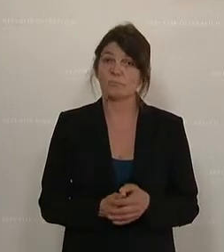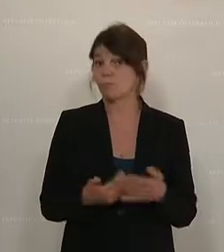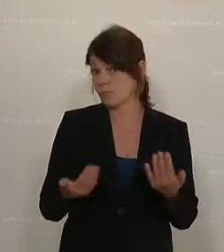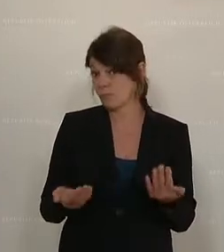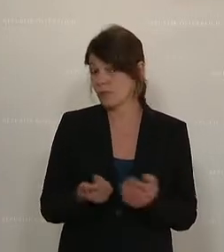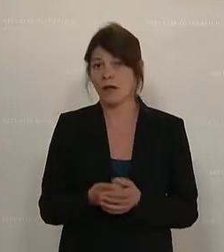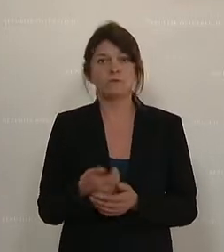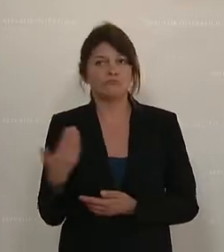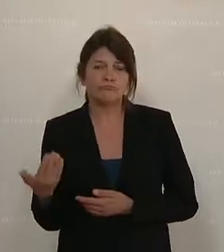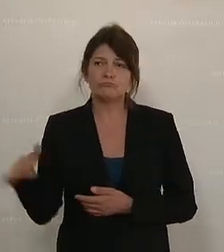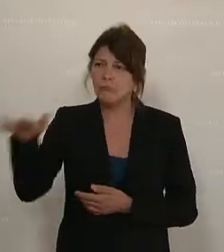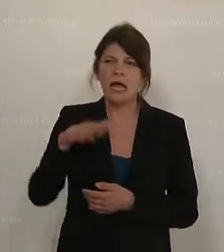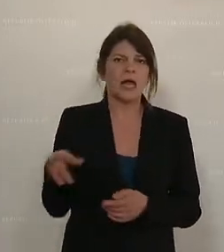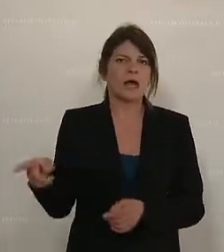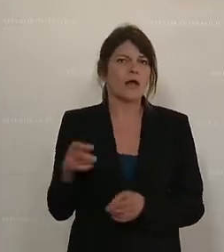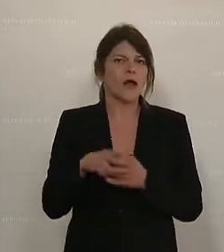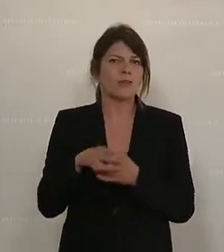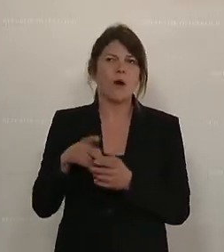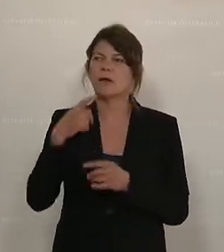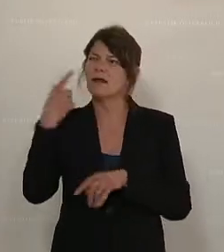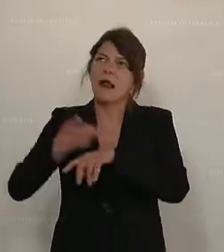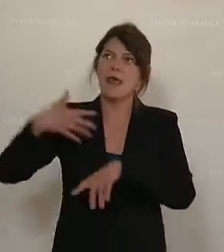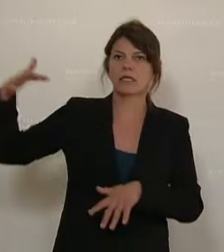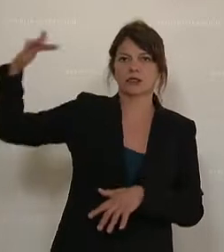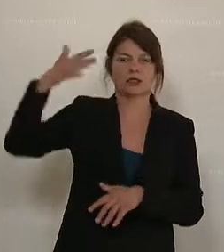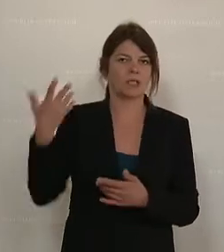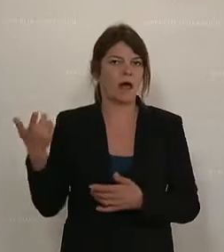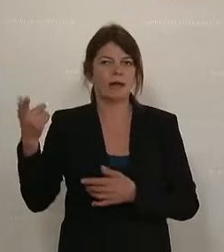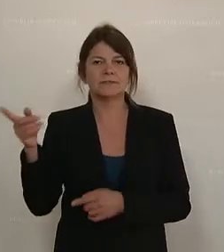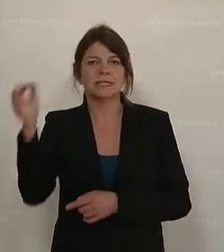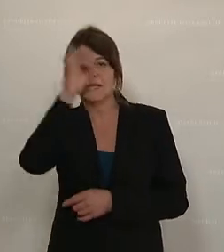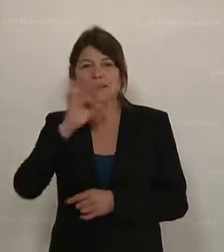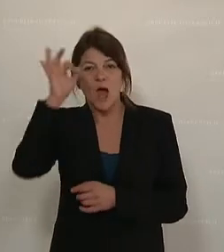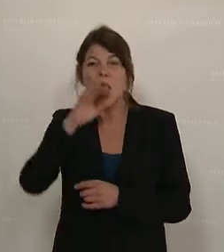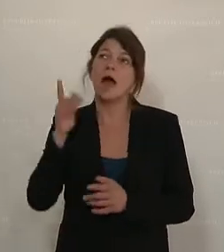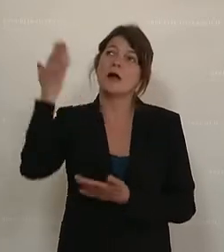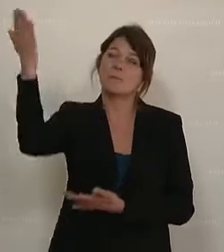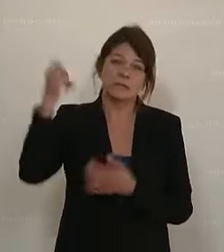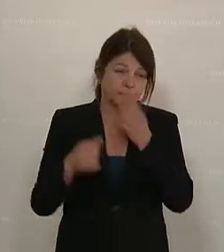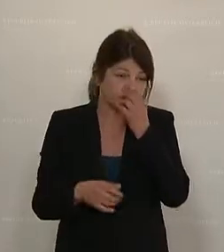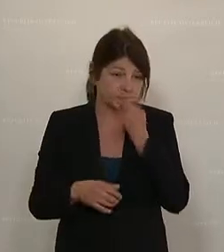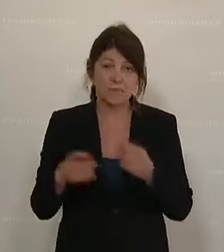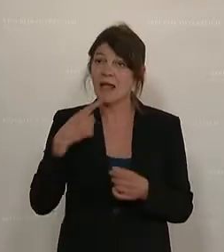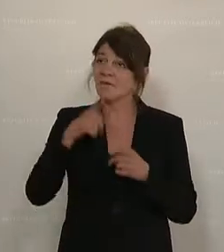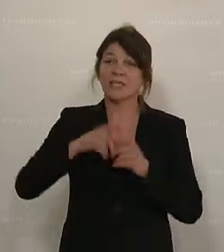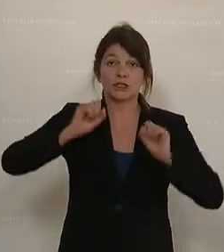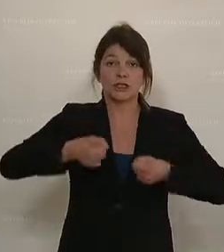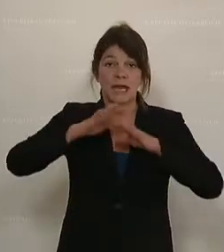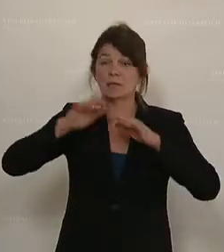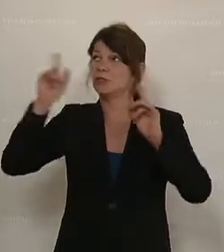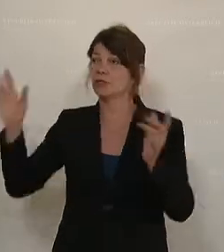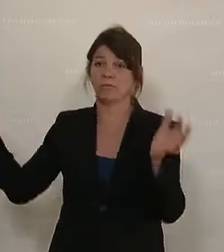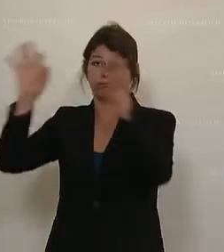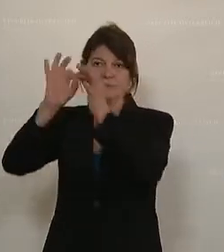Und während die einen noch unrealistisch von einer Gletscherehe träumen, wohin das sich nur verbirgt, dass sich Skigebiete zusammenschließen